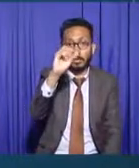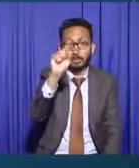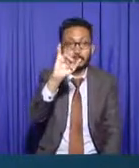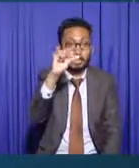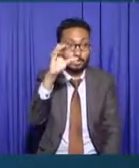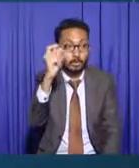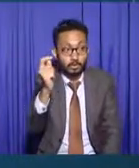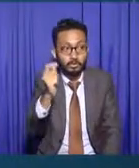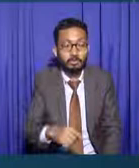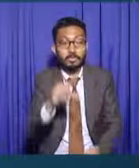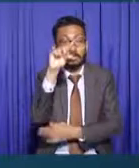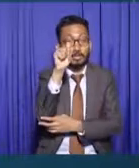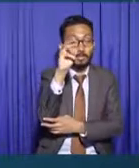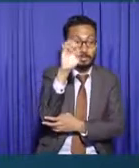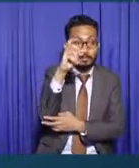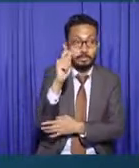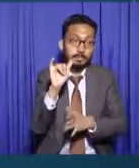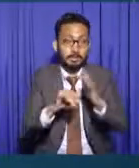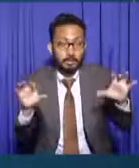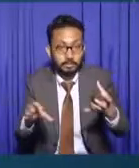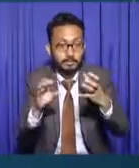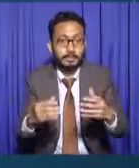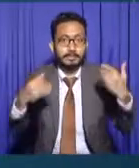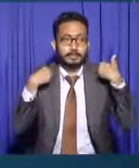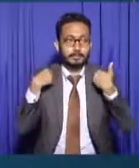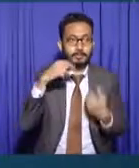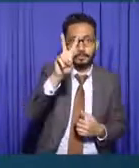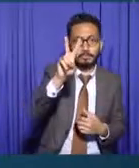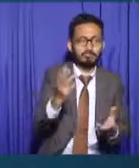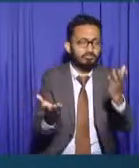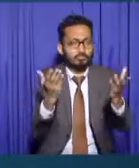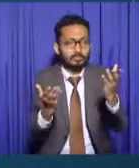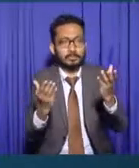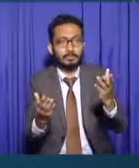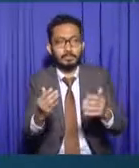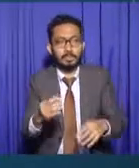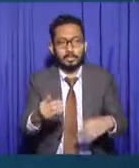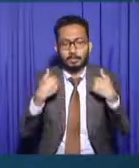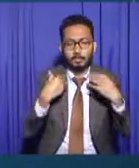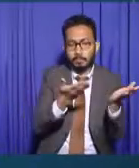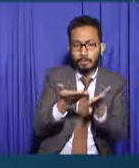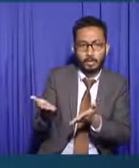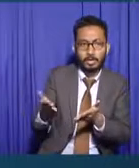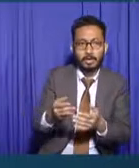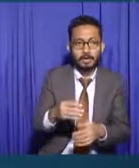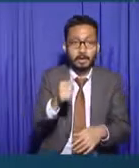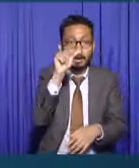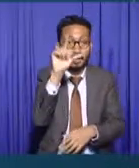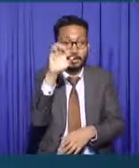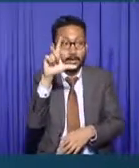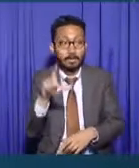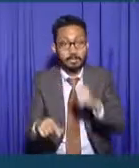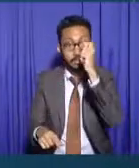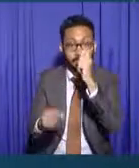gamet yang berhasil mempunyai dua ke barangkalian yaitu sama